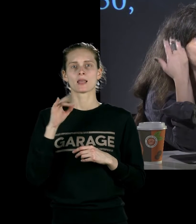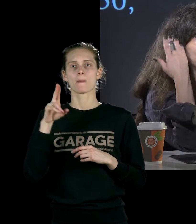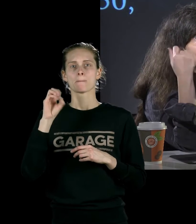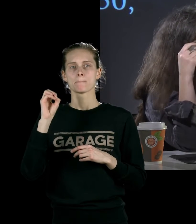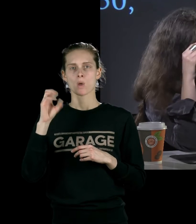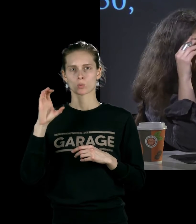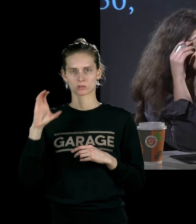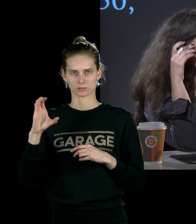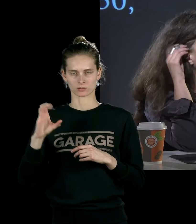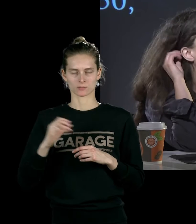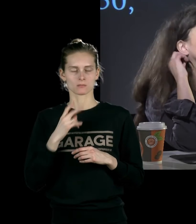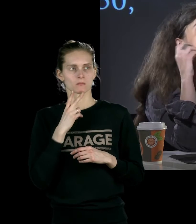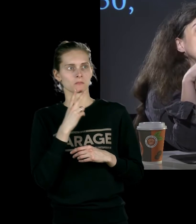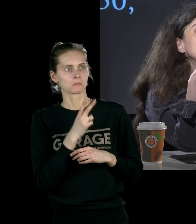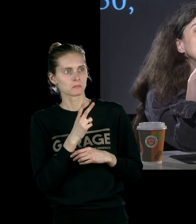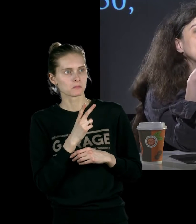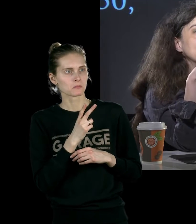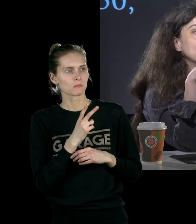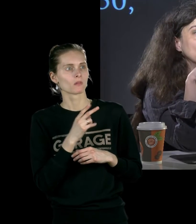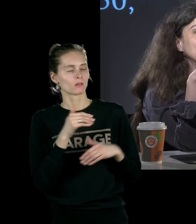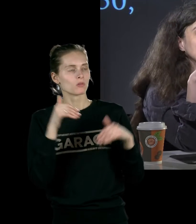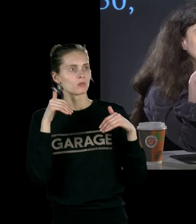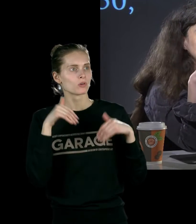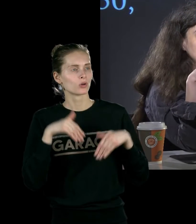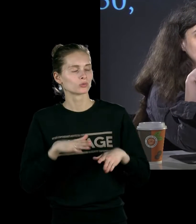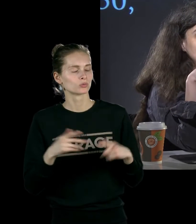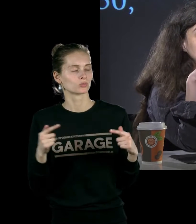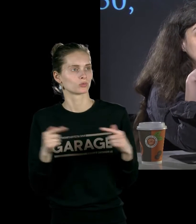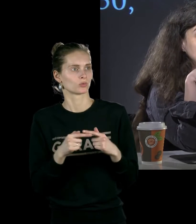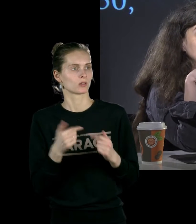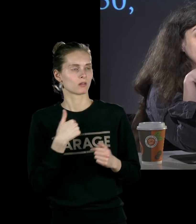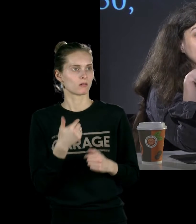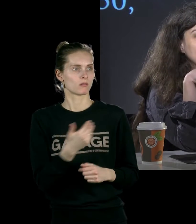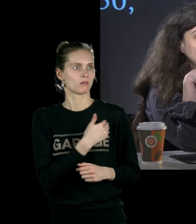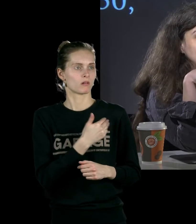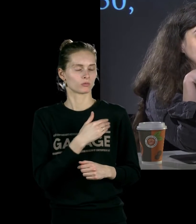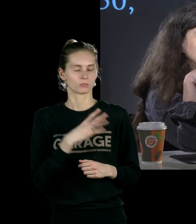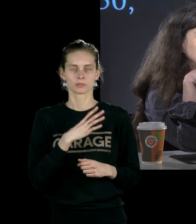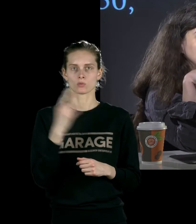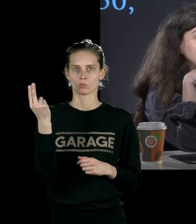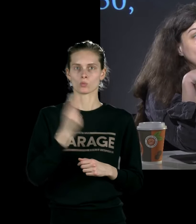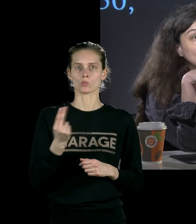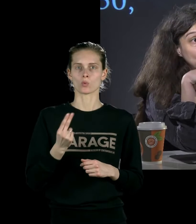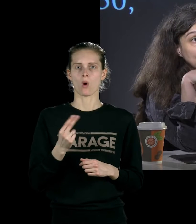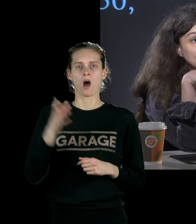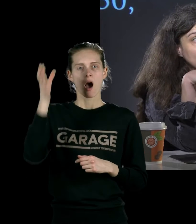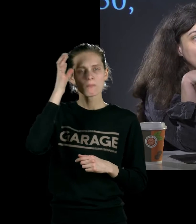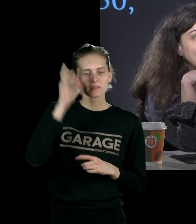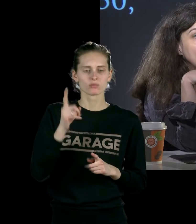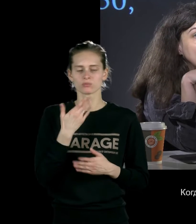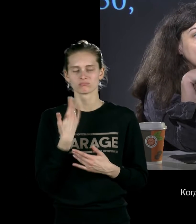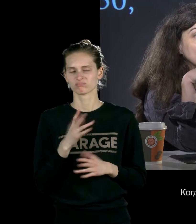главными решающими, определяющими художественными опытами, после чего он решил без всякого образования художественного стать